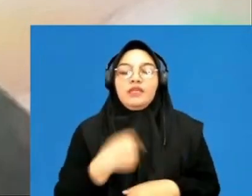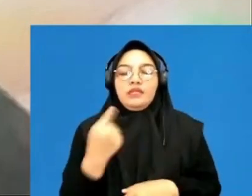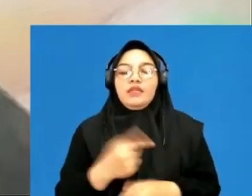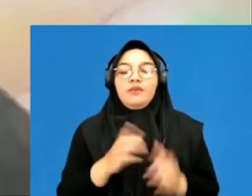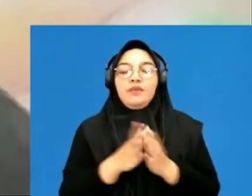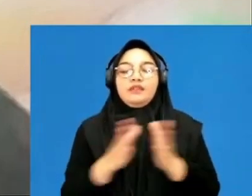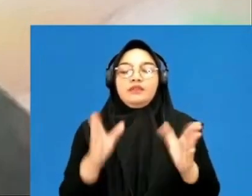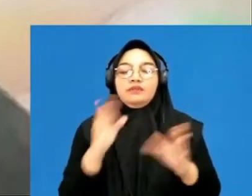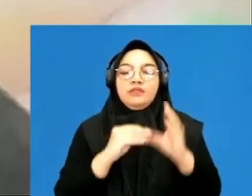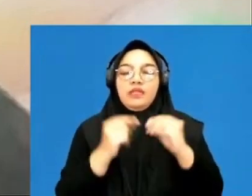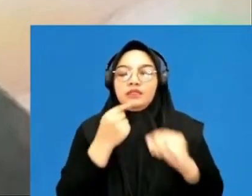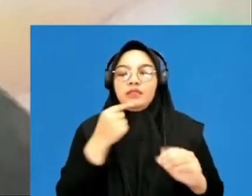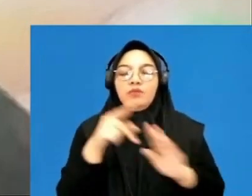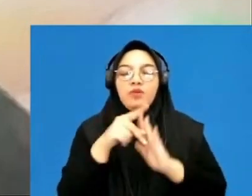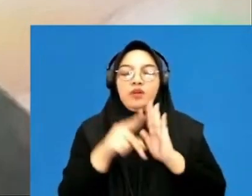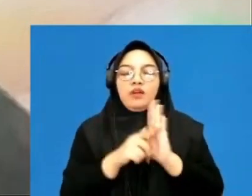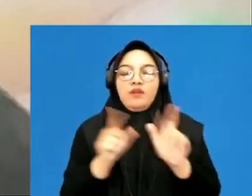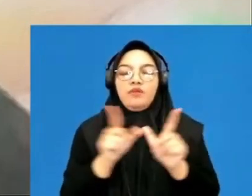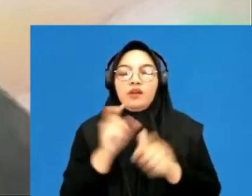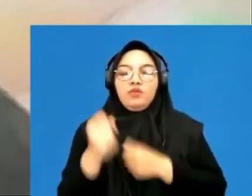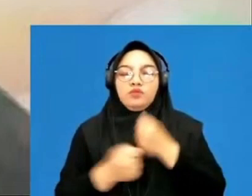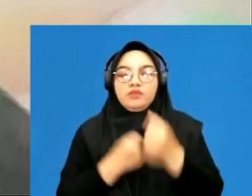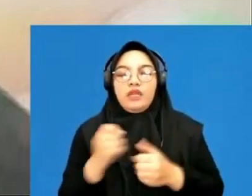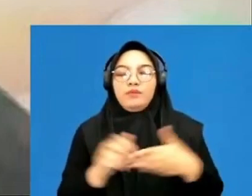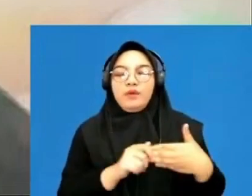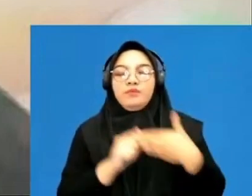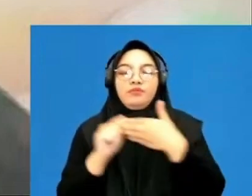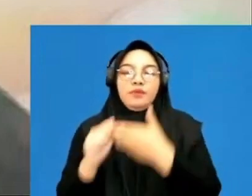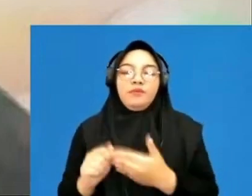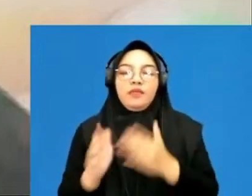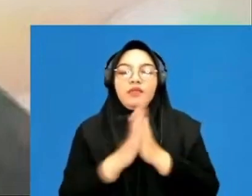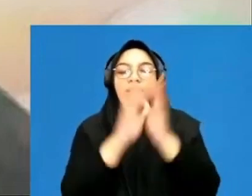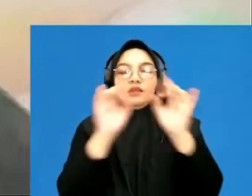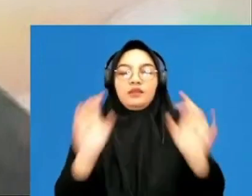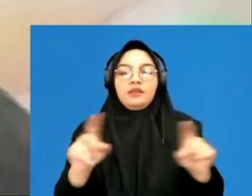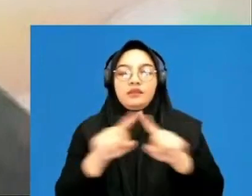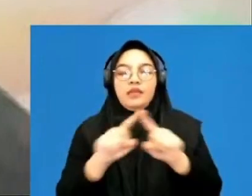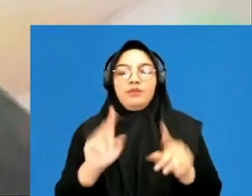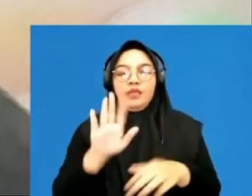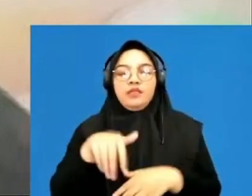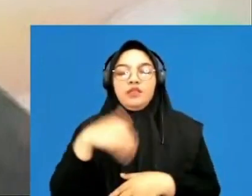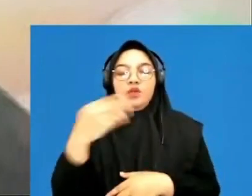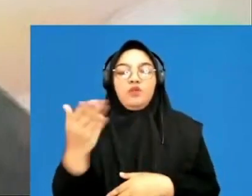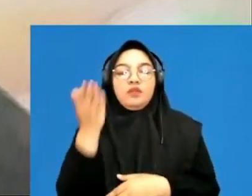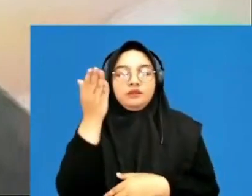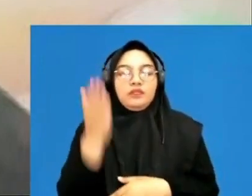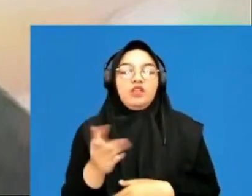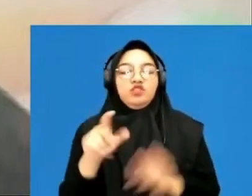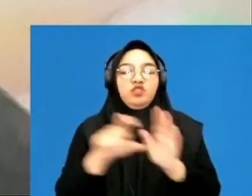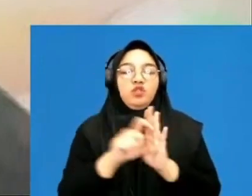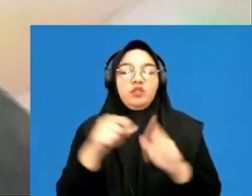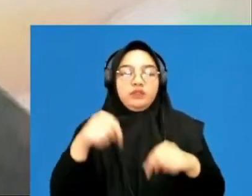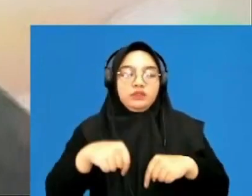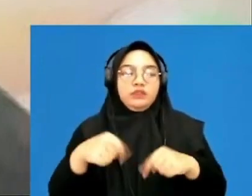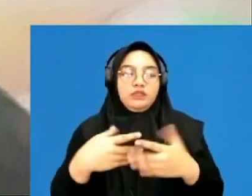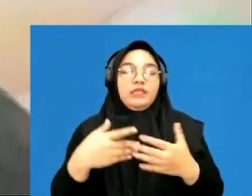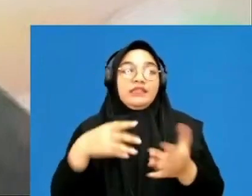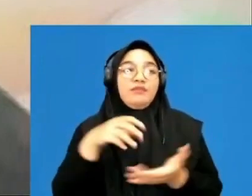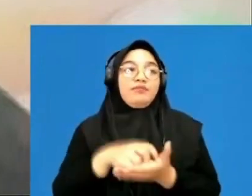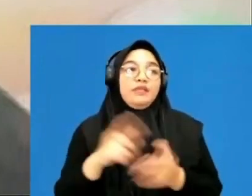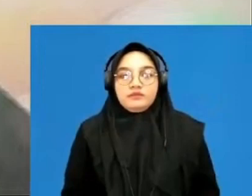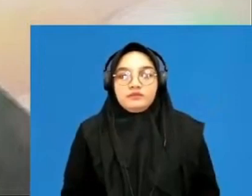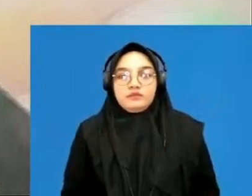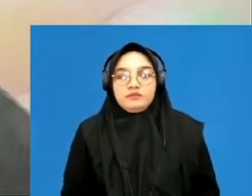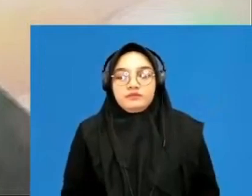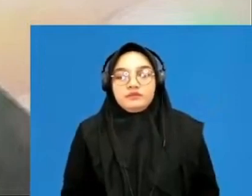program kewirausahaan kepemimpinan dan lain sebagainya gitu Namun di luar sana gitu contohnya di sini gitu ya di pelosok Nganjuk ini gitu yang tempat